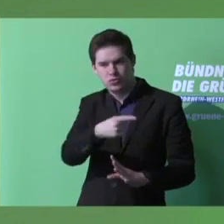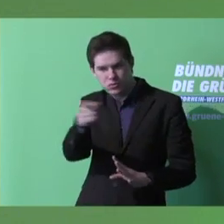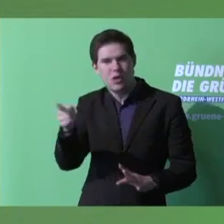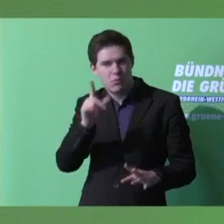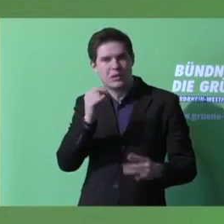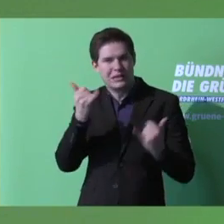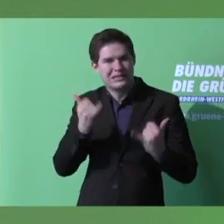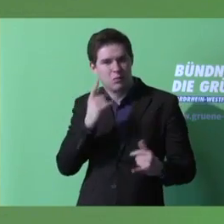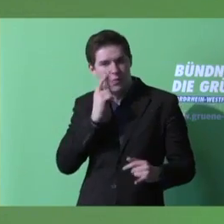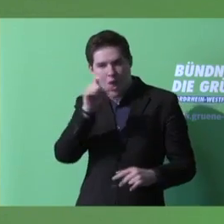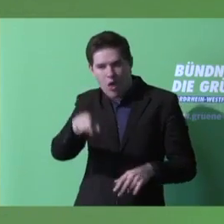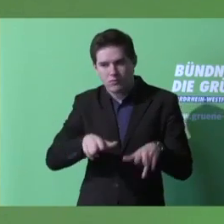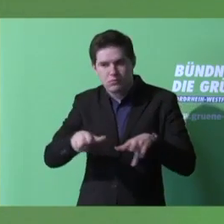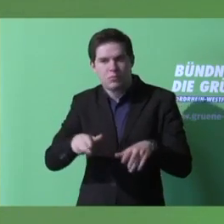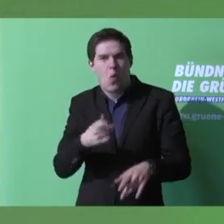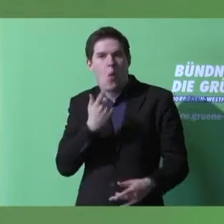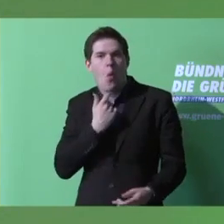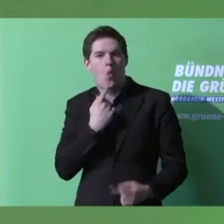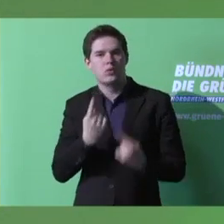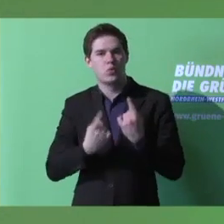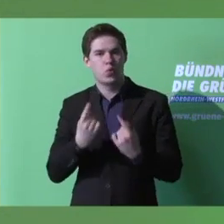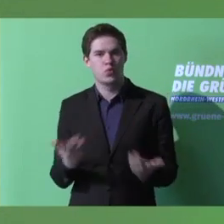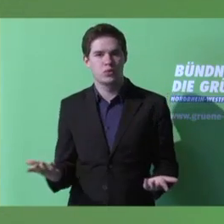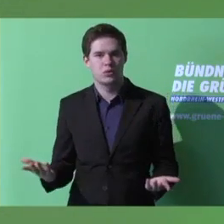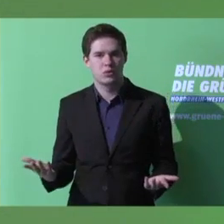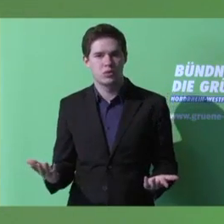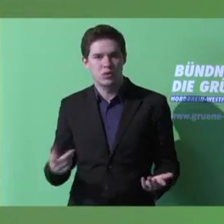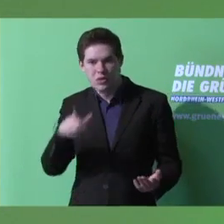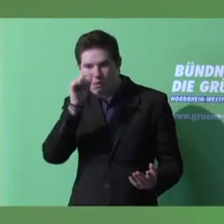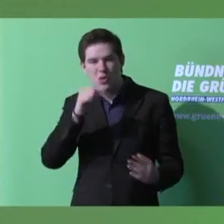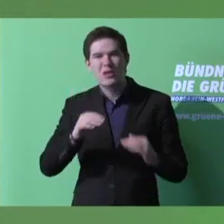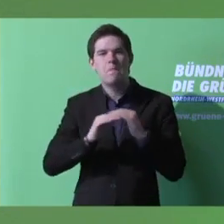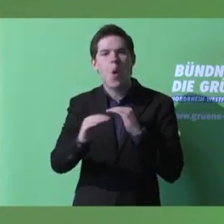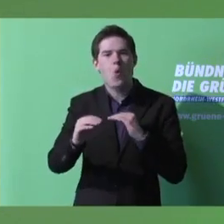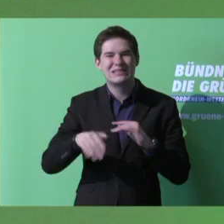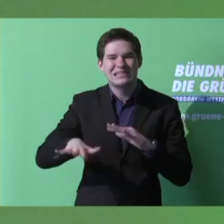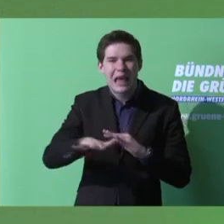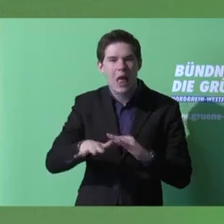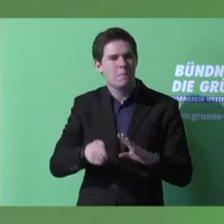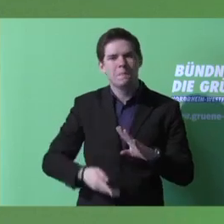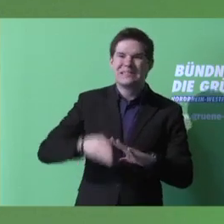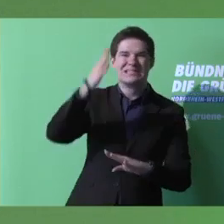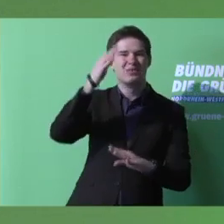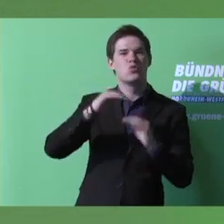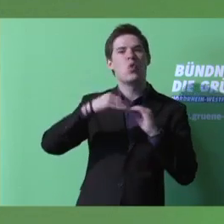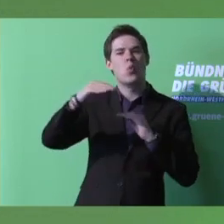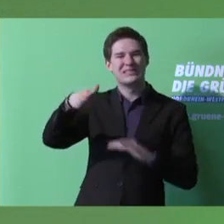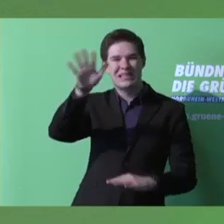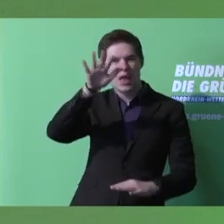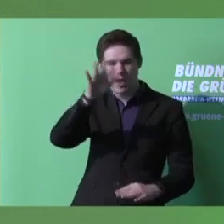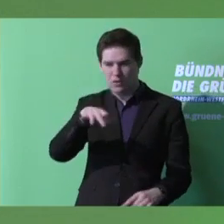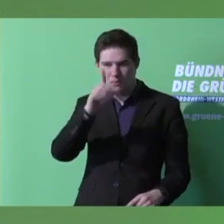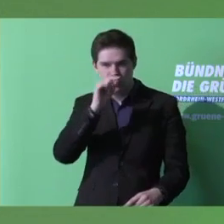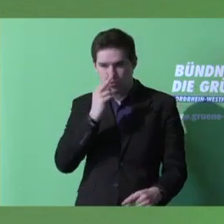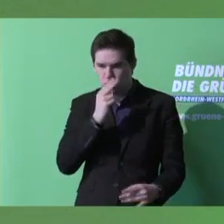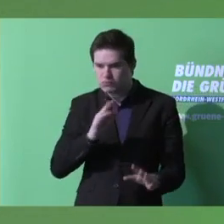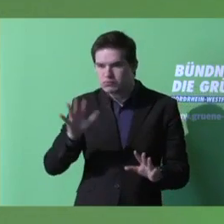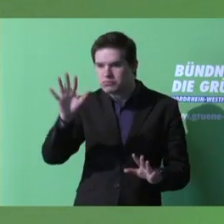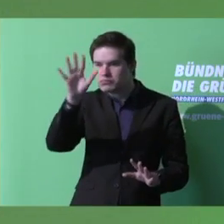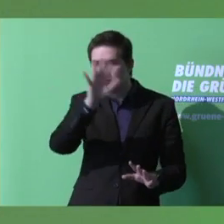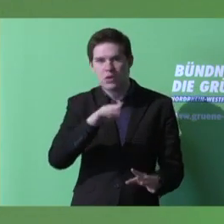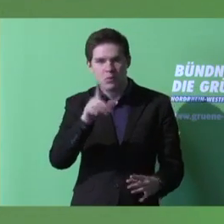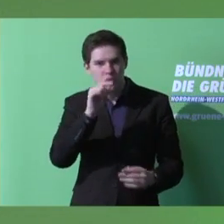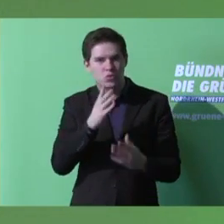Rot-Grün regiert. Vom Bodensee bis zur Nordsee braucht man nur einen kleinen geografischen Schlenker zu machen, um von